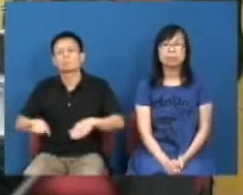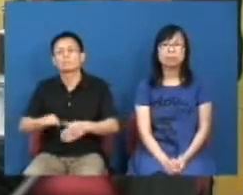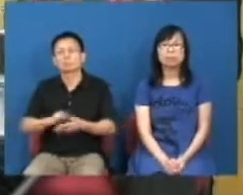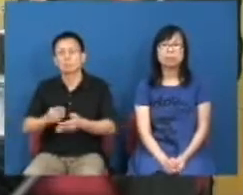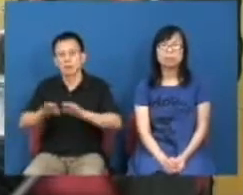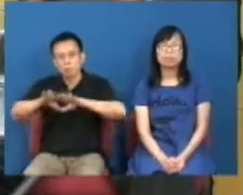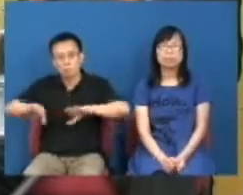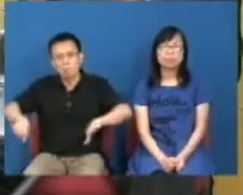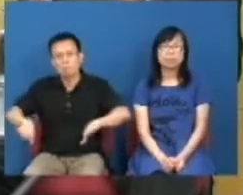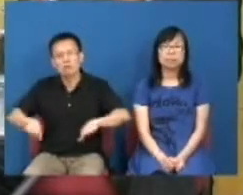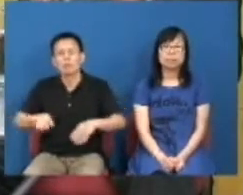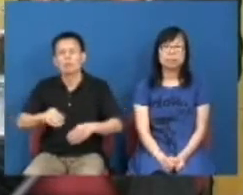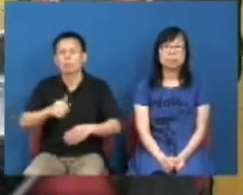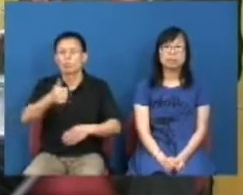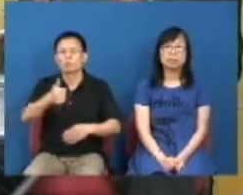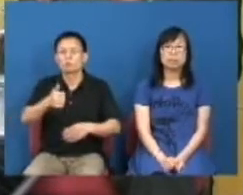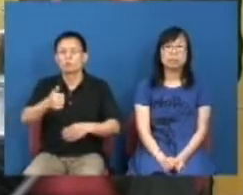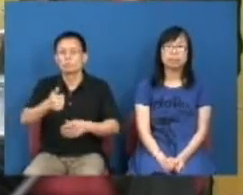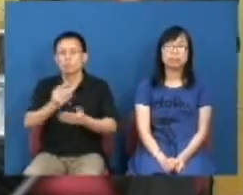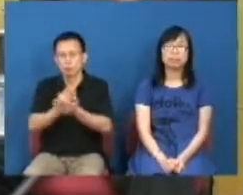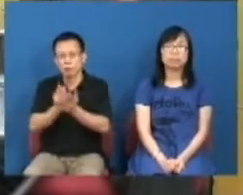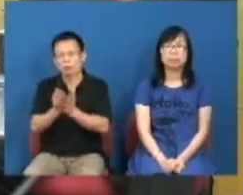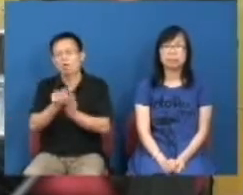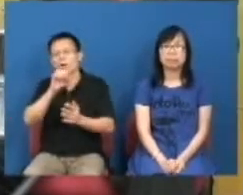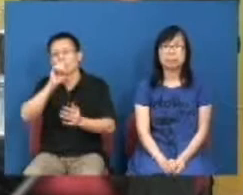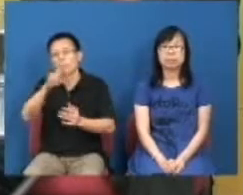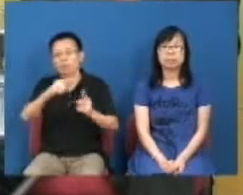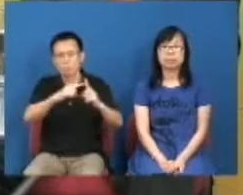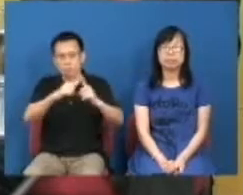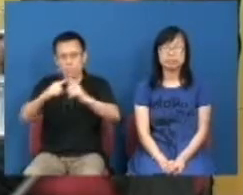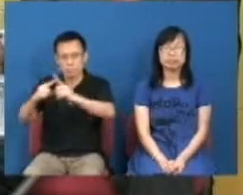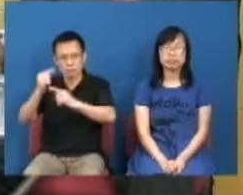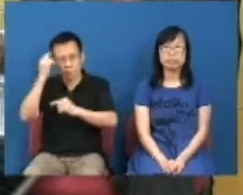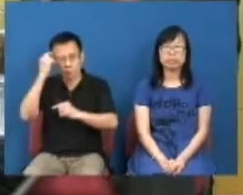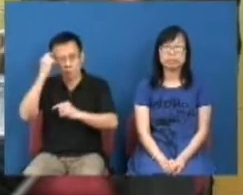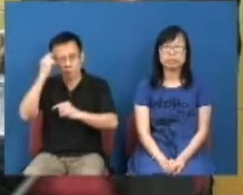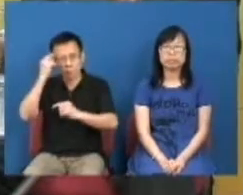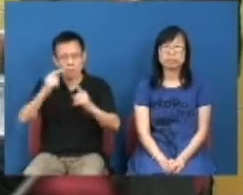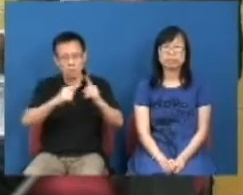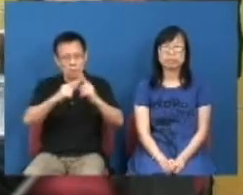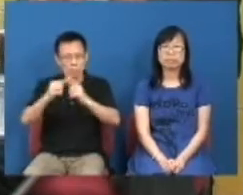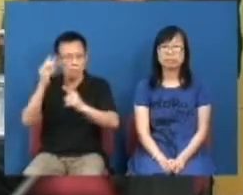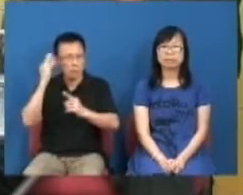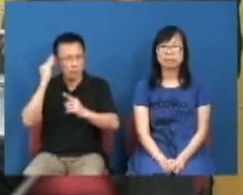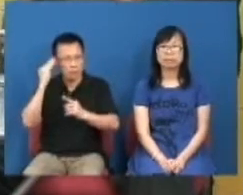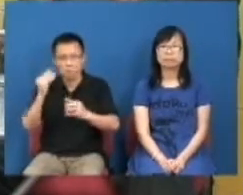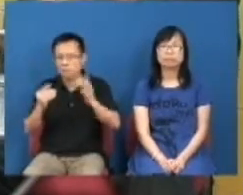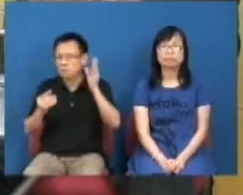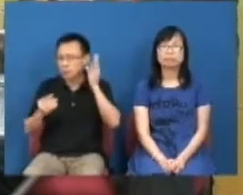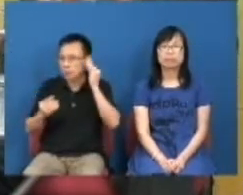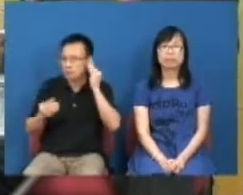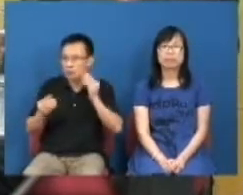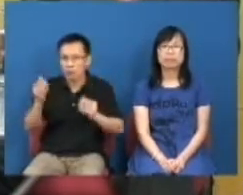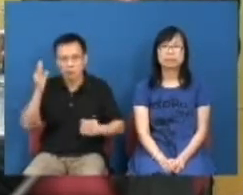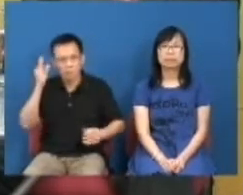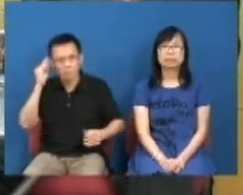佢調解嘅好處，盡量咁係話俾市民聽，咁市民聽一次、聽兩次、聽第三次